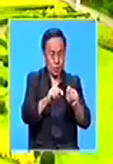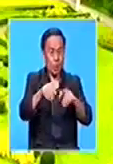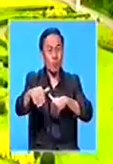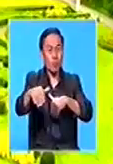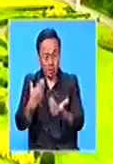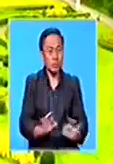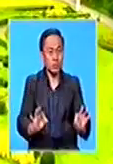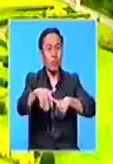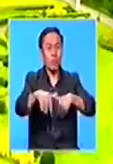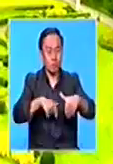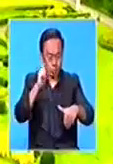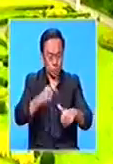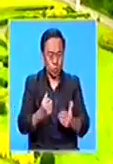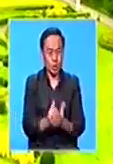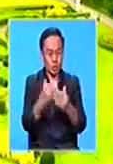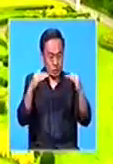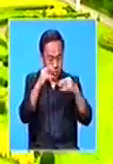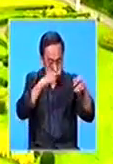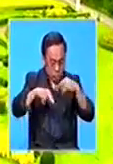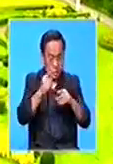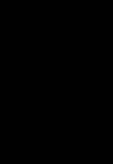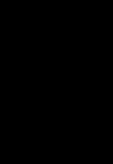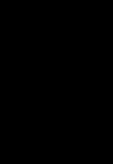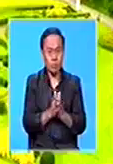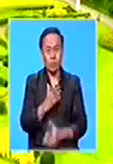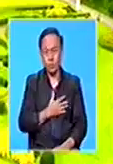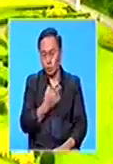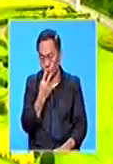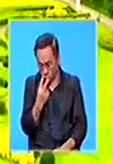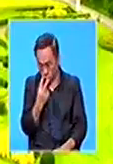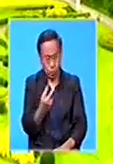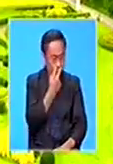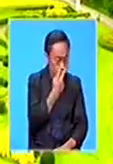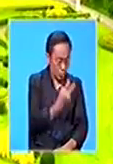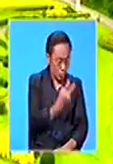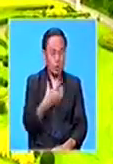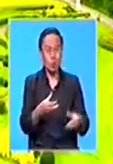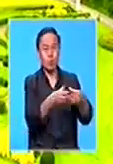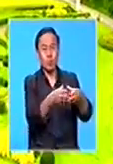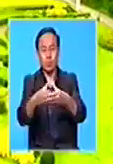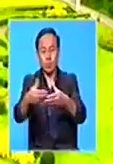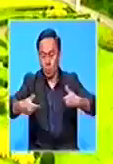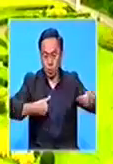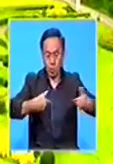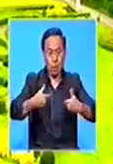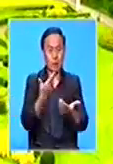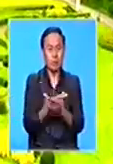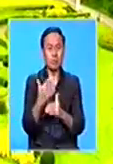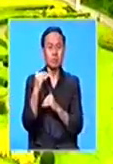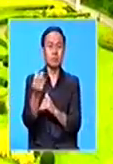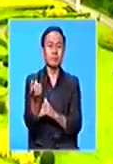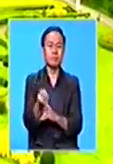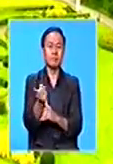ผมอยากให้พี่น้องประชาชนอย่าขัดแย้งนะครับต้องฟังราชการมีหลายกลุ่มนะครับก็ขอโน่นขอนี่วงเงินก็มีเท่